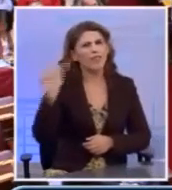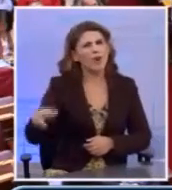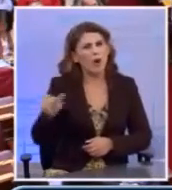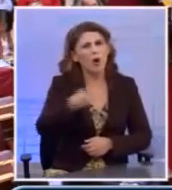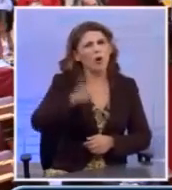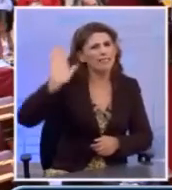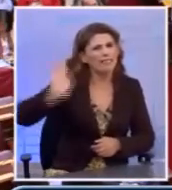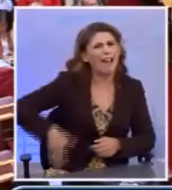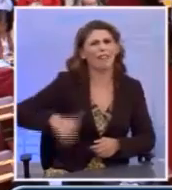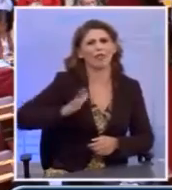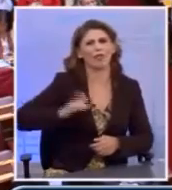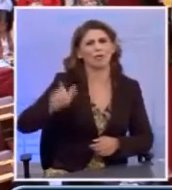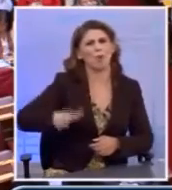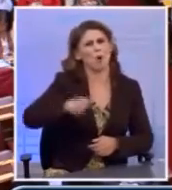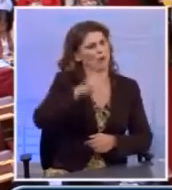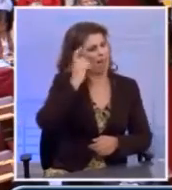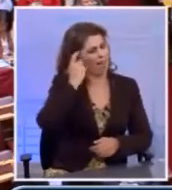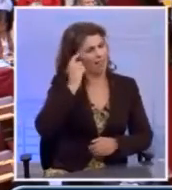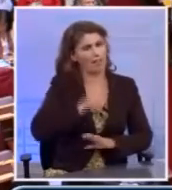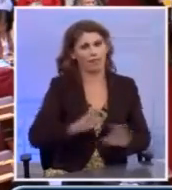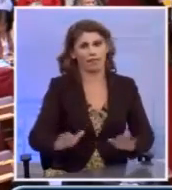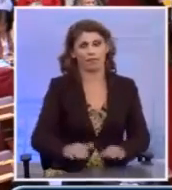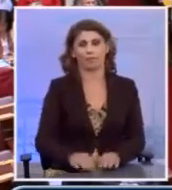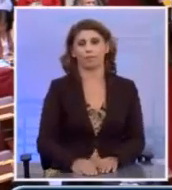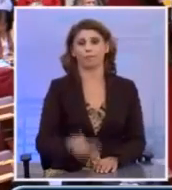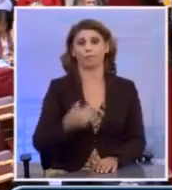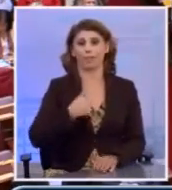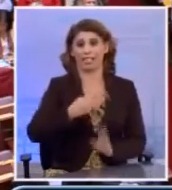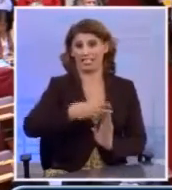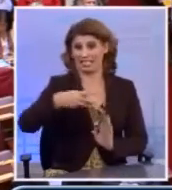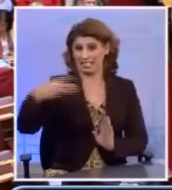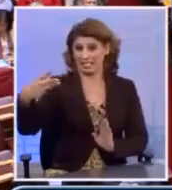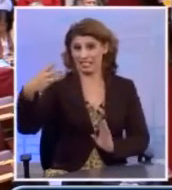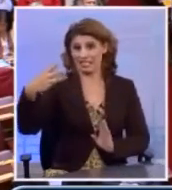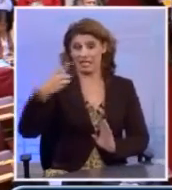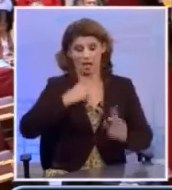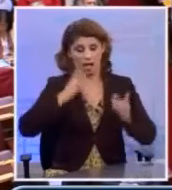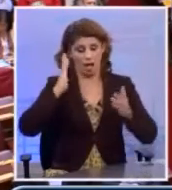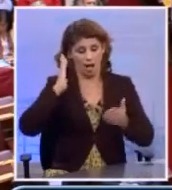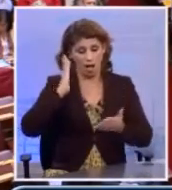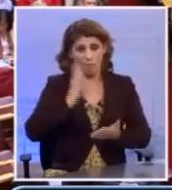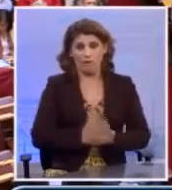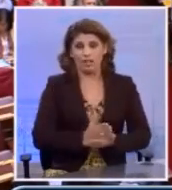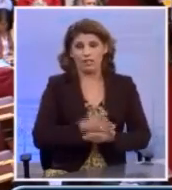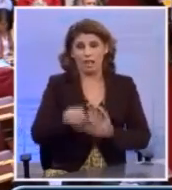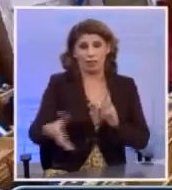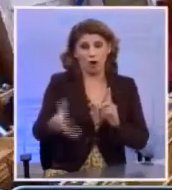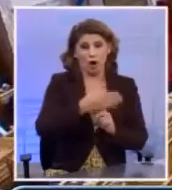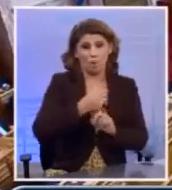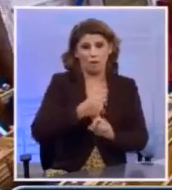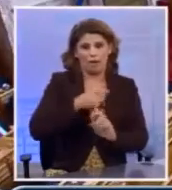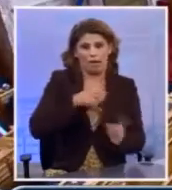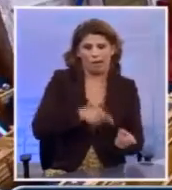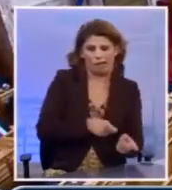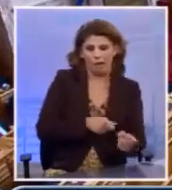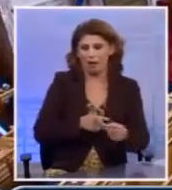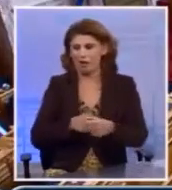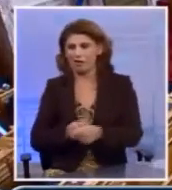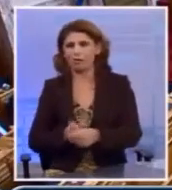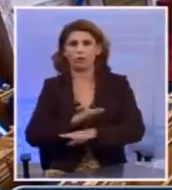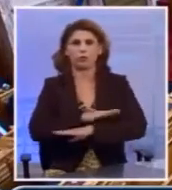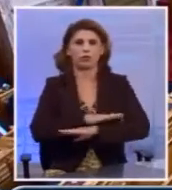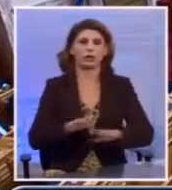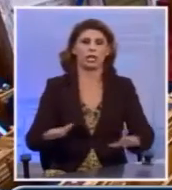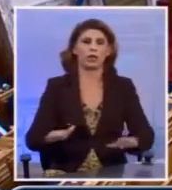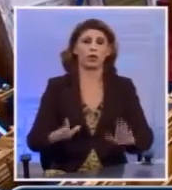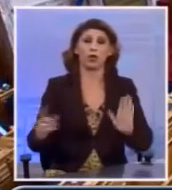Αλλά να ξέρετε κάτι, εμείς έχουμε αποφασίσει αυτή η ομοιρία και αυτό το παιχνίδι των εκατέρωθεν εκβιασμών να τελειώσει. Για πρώτη